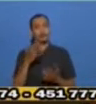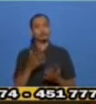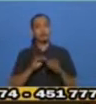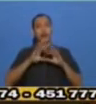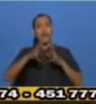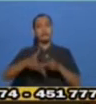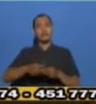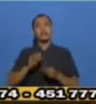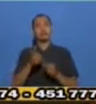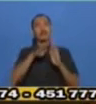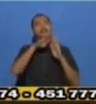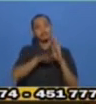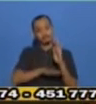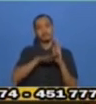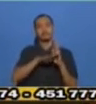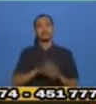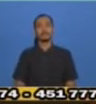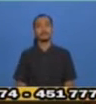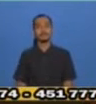yang kita harapkan. Jadi